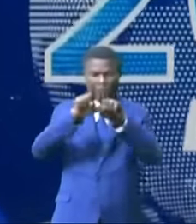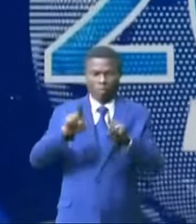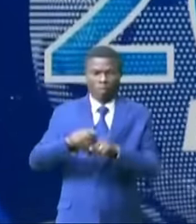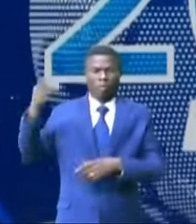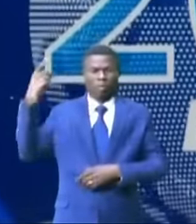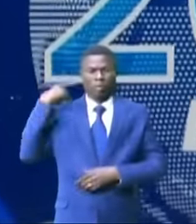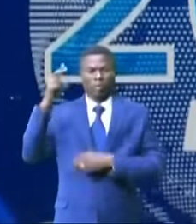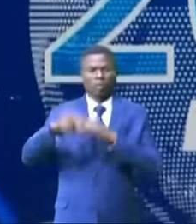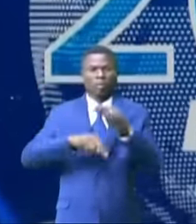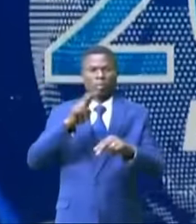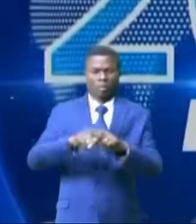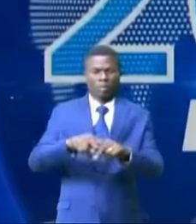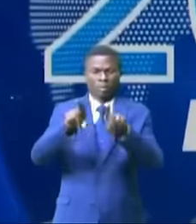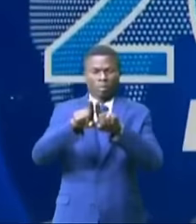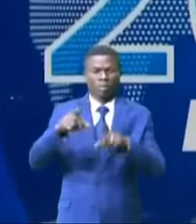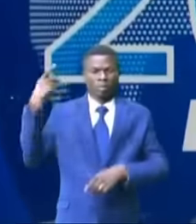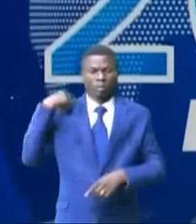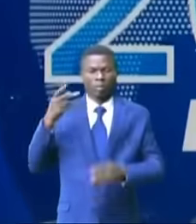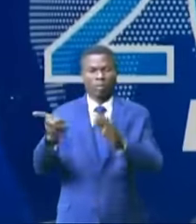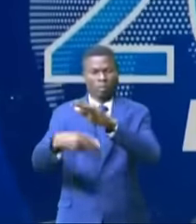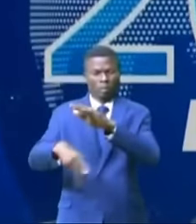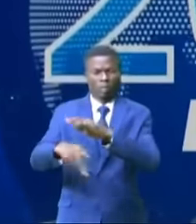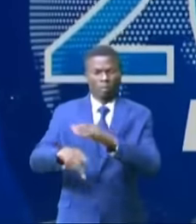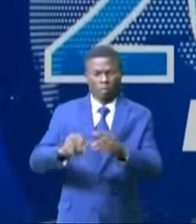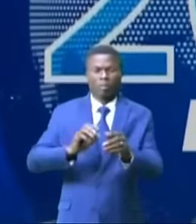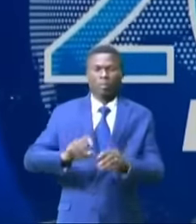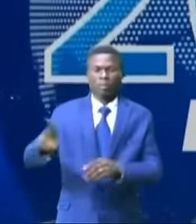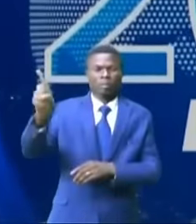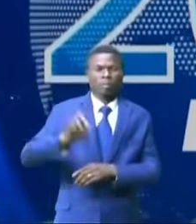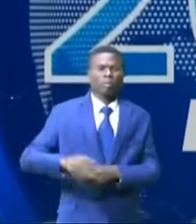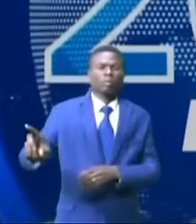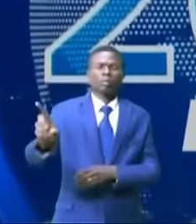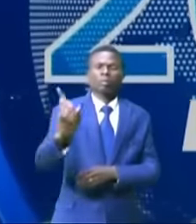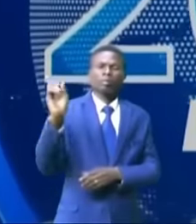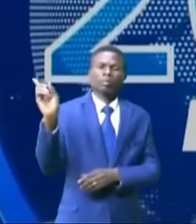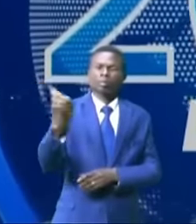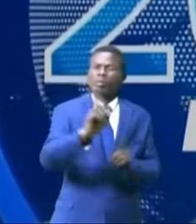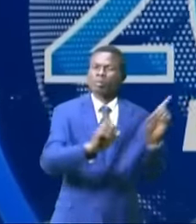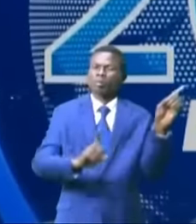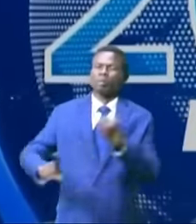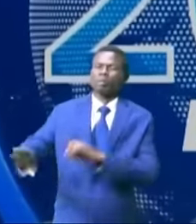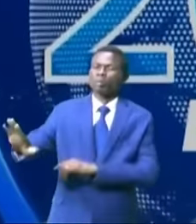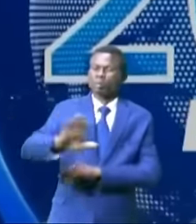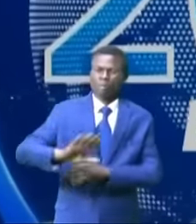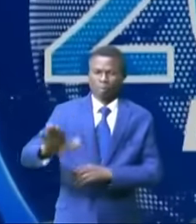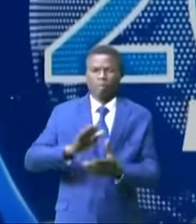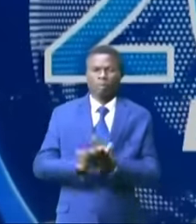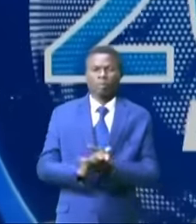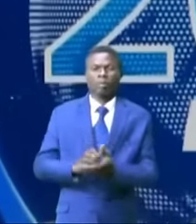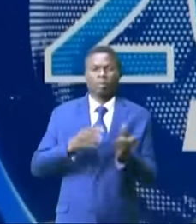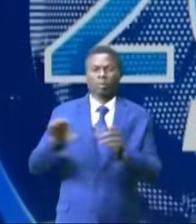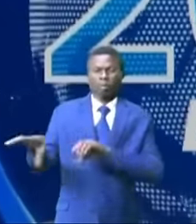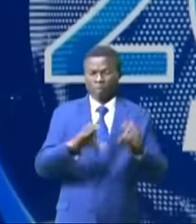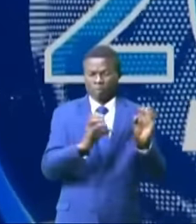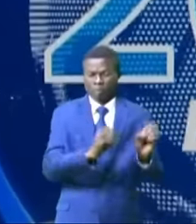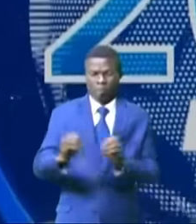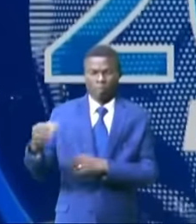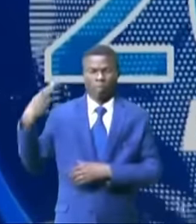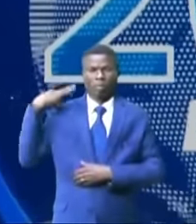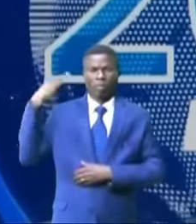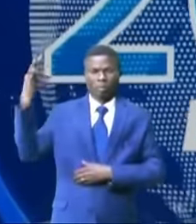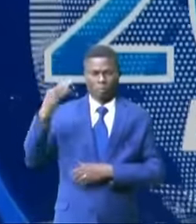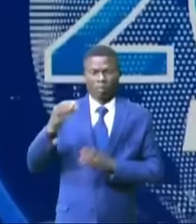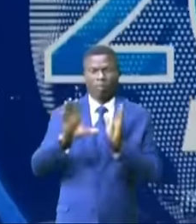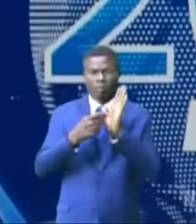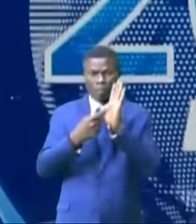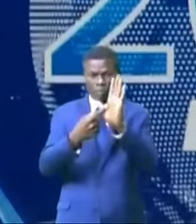députation nationale et provinciale sont sur le terrain pour charmer les électeurs. Quelques activités réalisées par les candidats sont à suivre